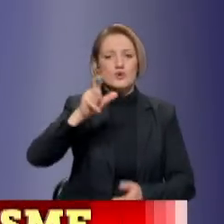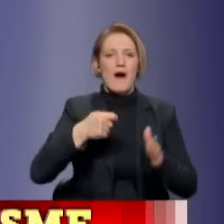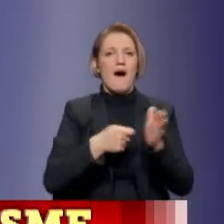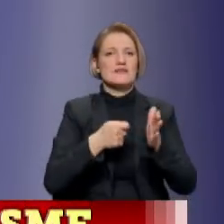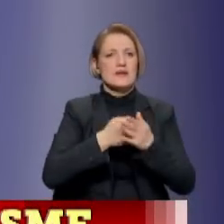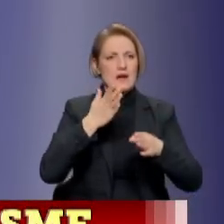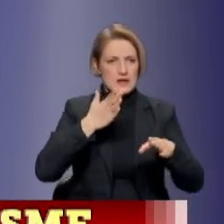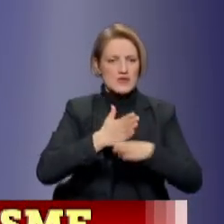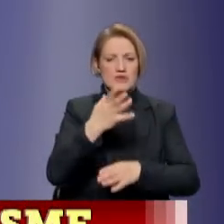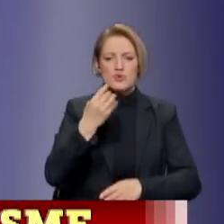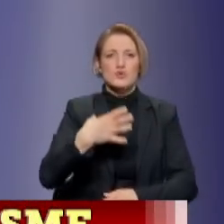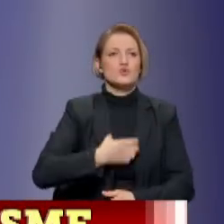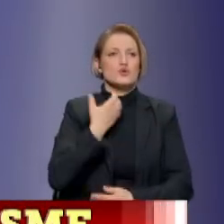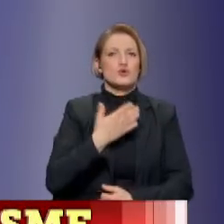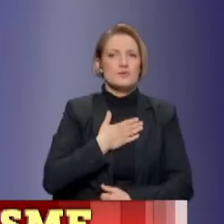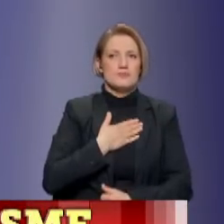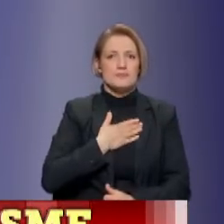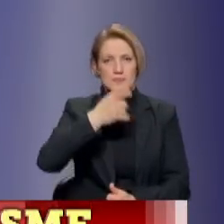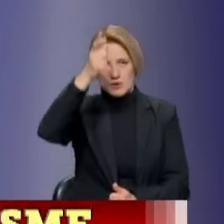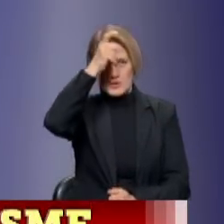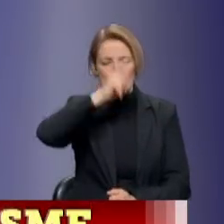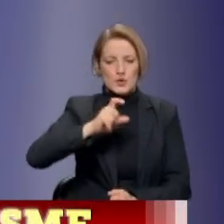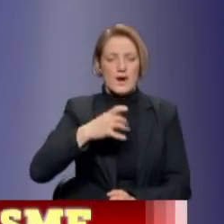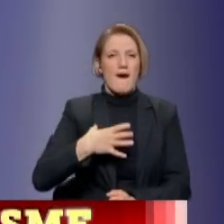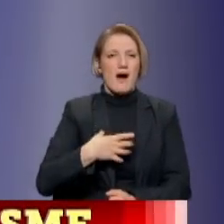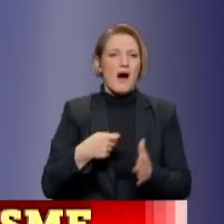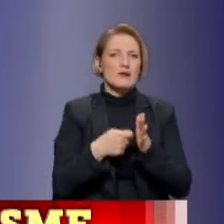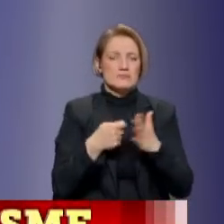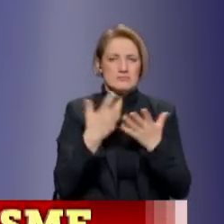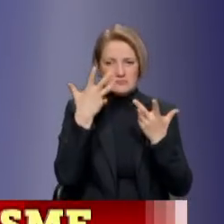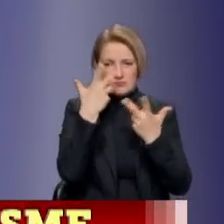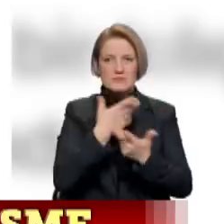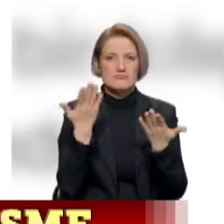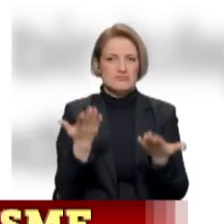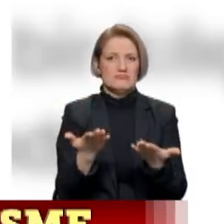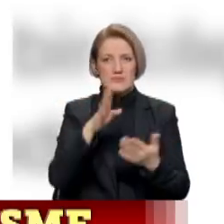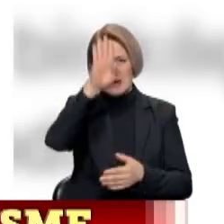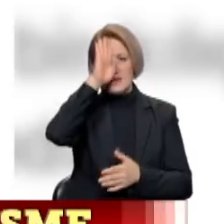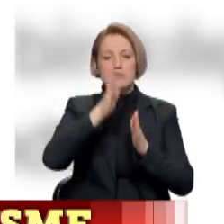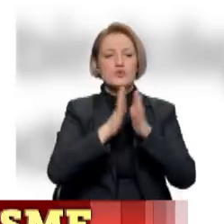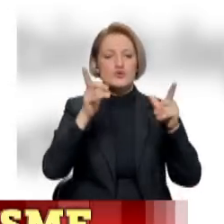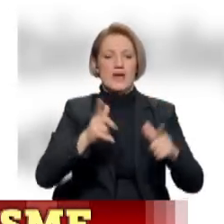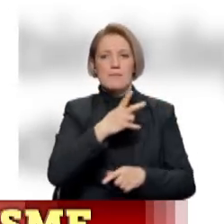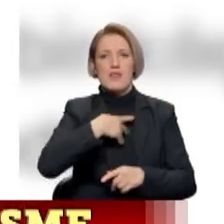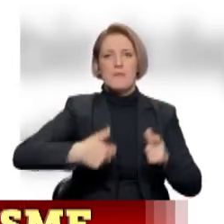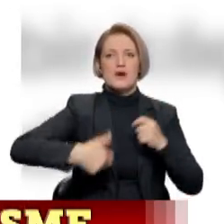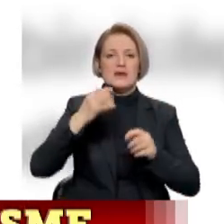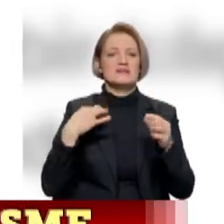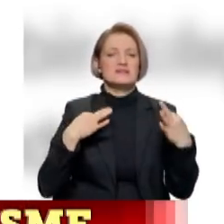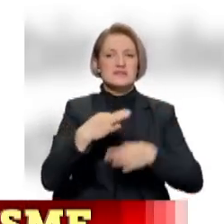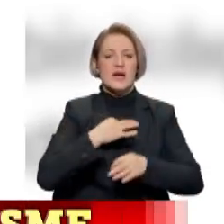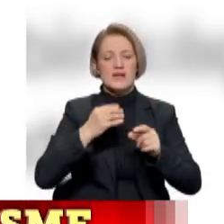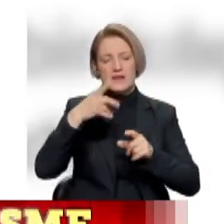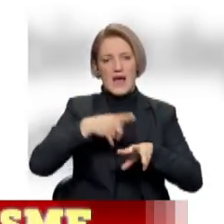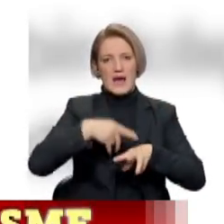gerçekten çok üzülüyorum. Türkiye adına hicap duyuyorum böyle bir gelişmeden. İstanbul Büyükşehir Belediye Başkanı Sayın